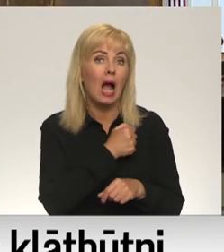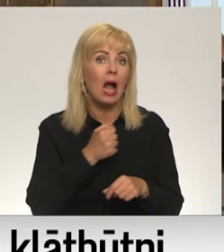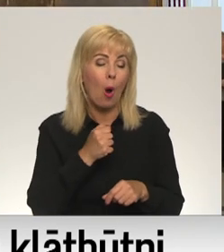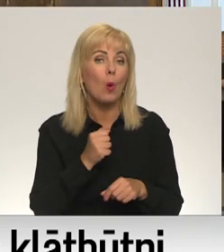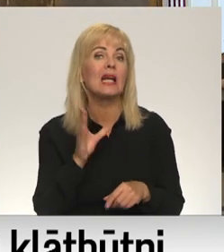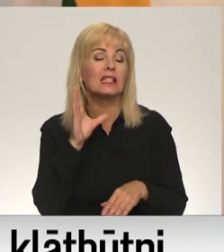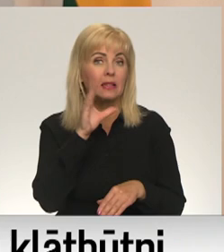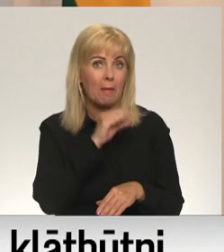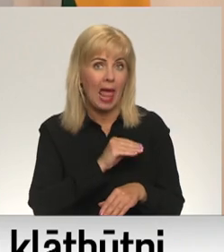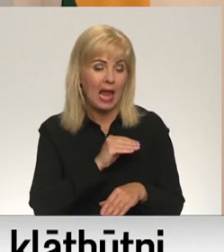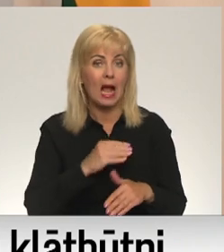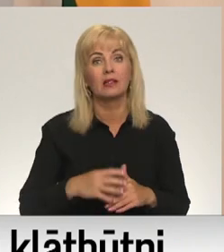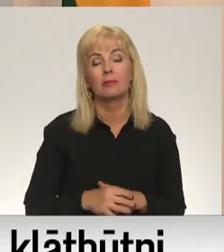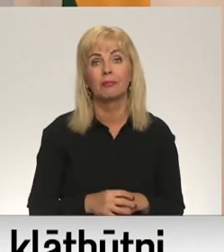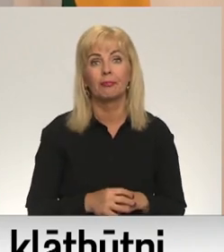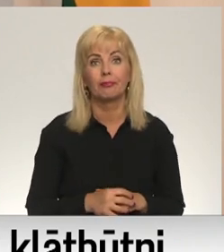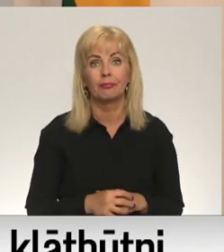spējas.